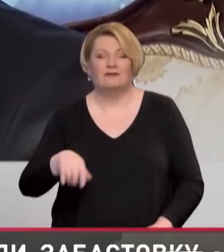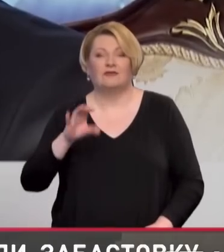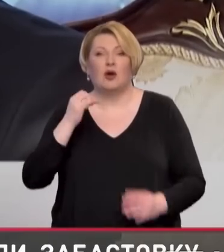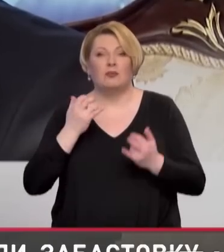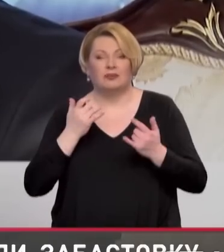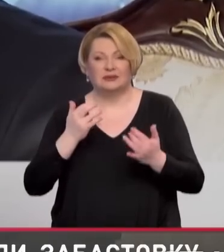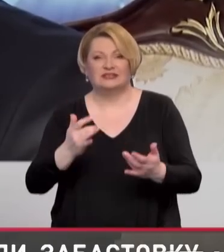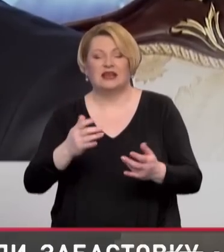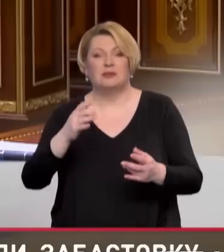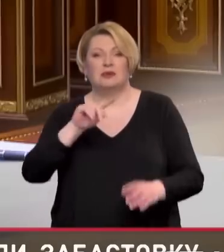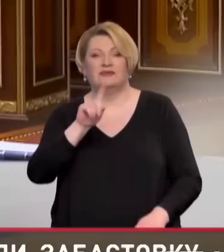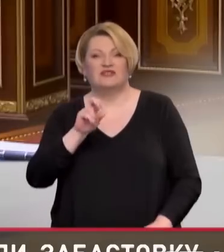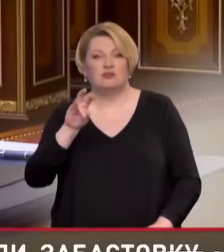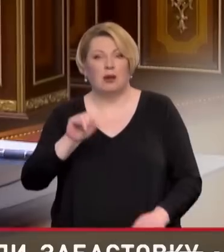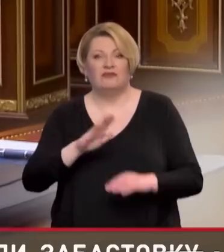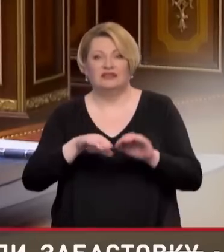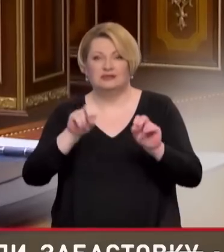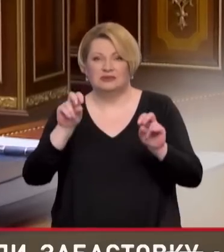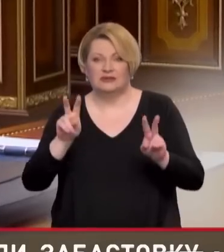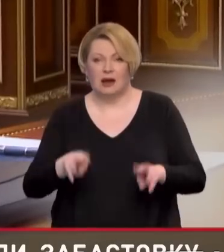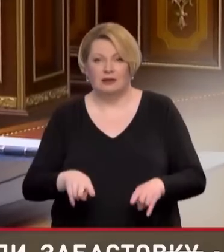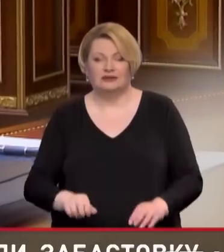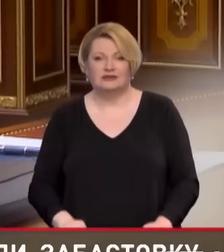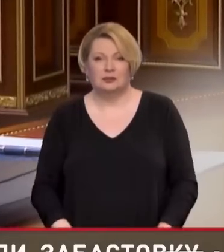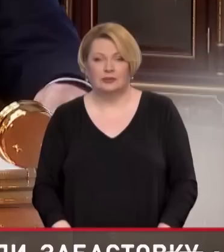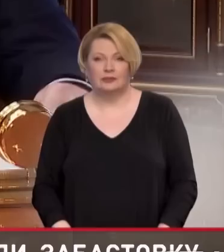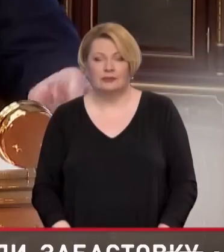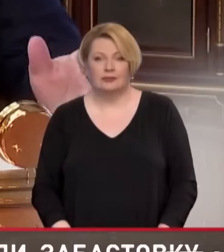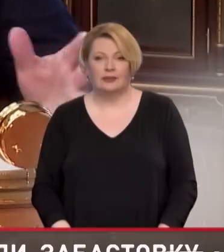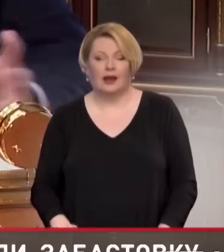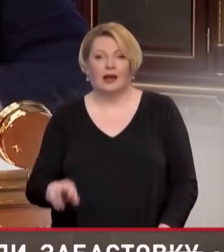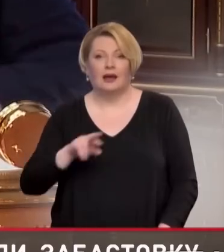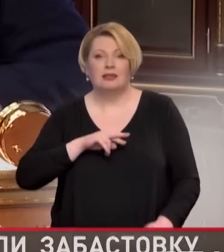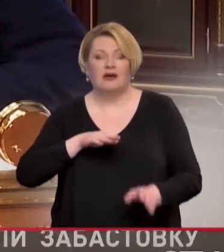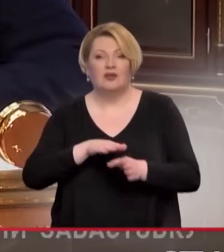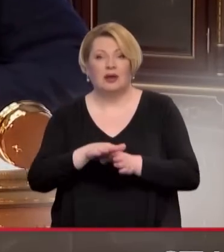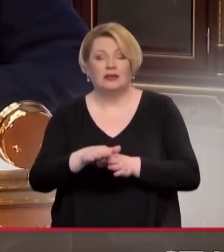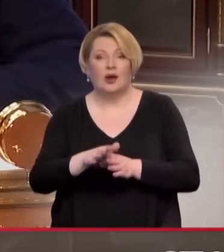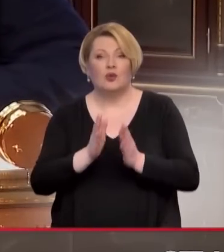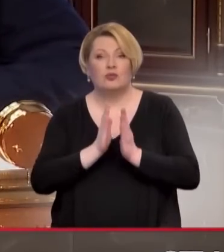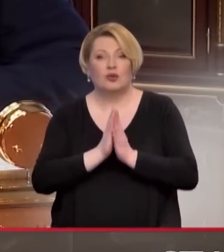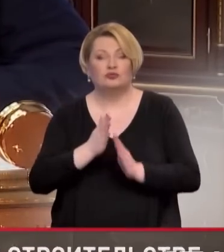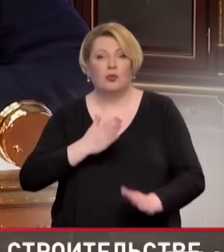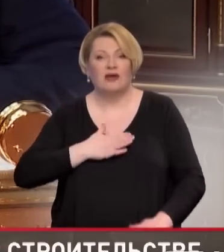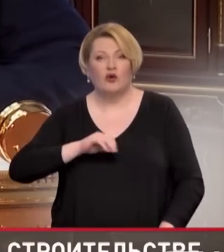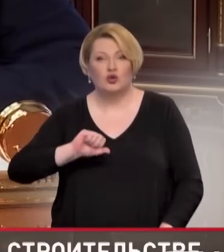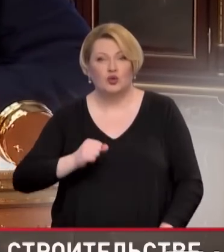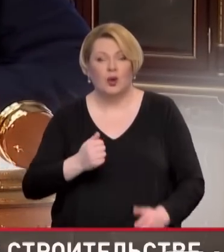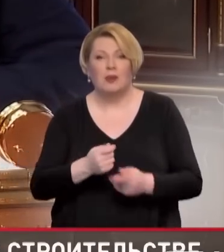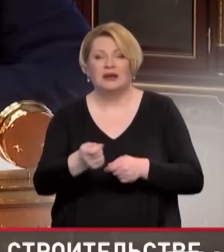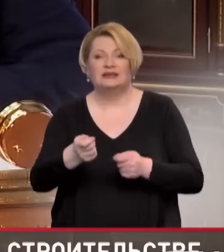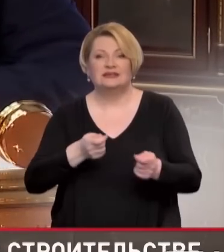для Зимбабве специальностям. Я выполняю просьбу моего друга,